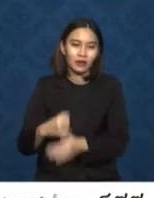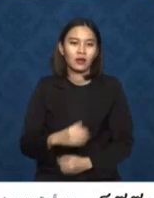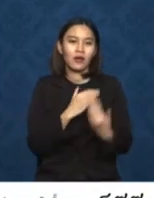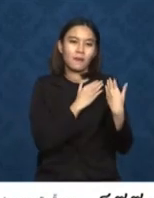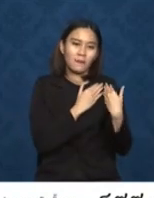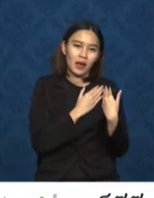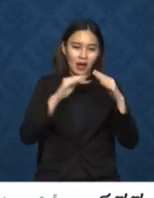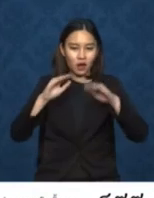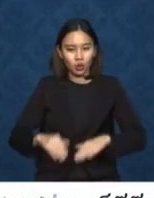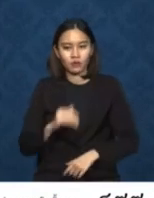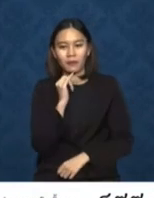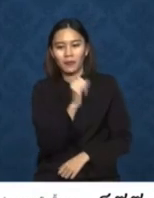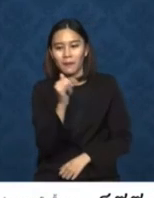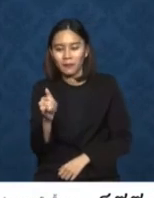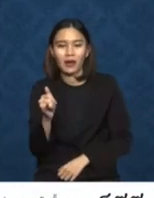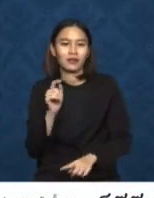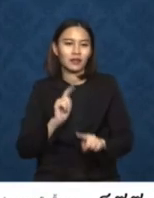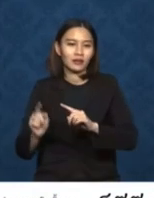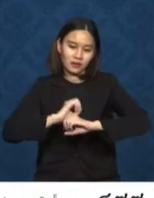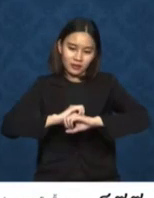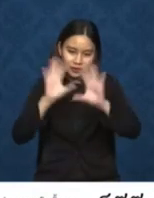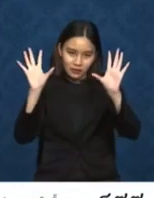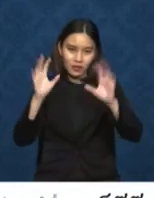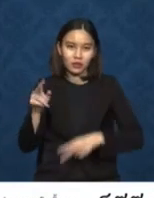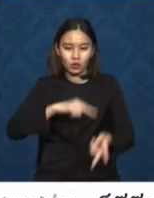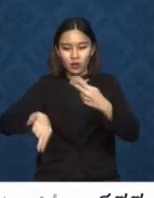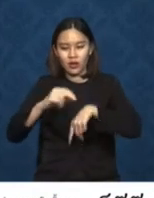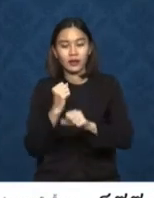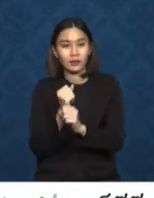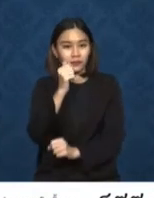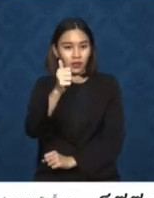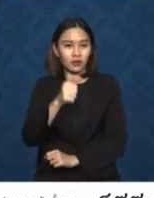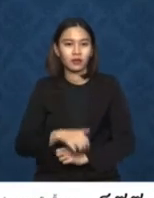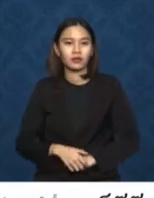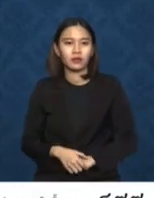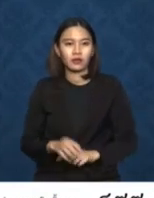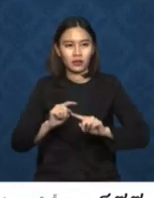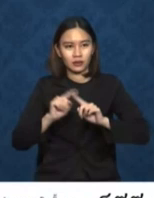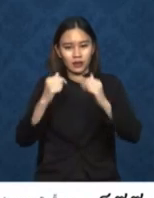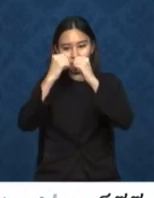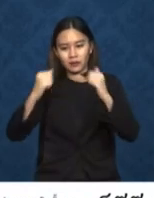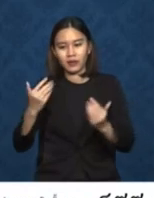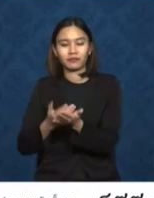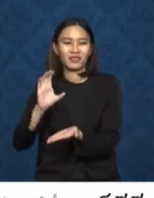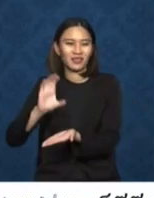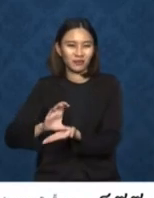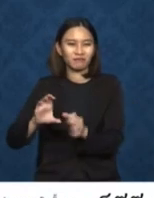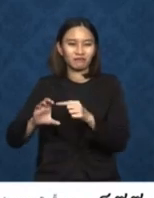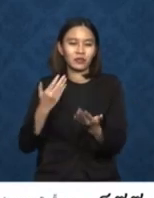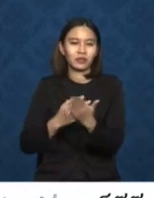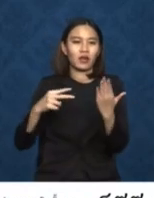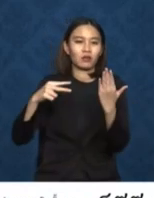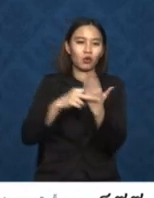ผ้าร้าที่ตองเดนทไปที่เขตและโรงใสสามารตดสอบได้แต่สำนกกรพ์คัท่ประทานตัด